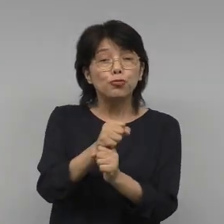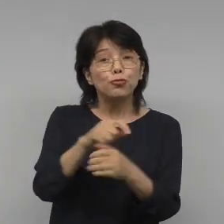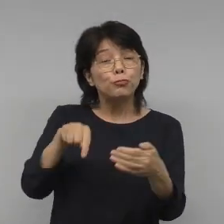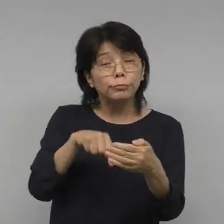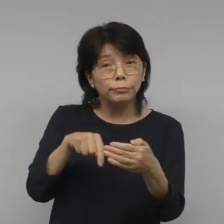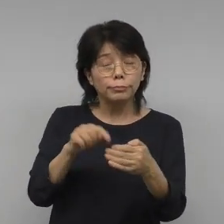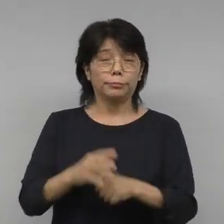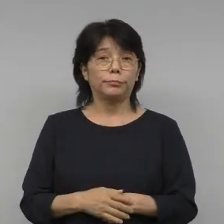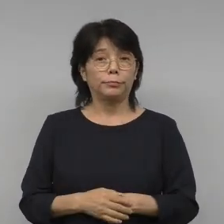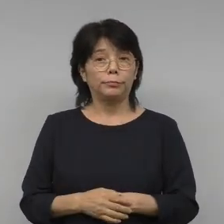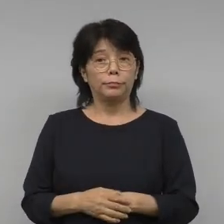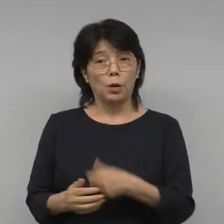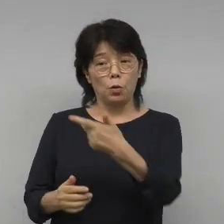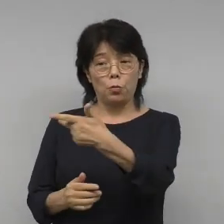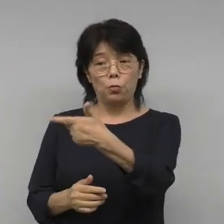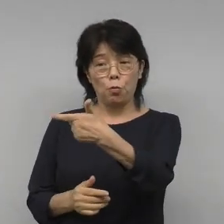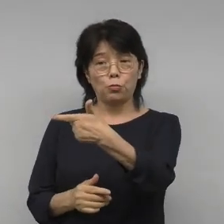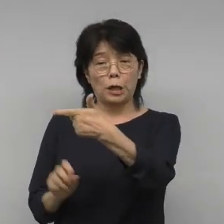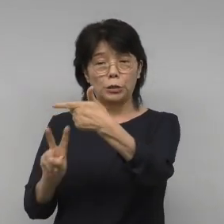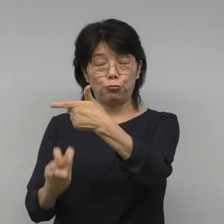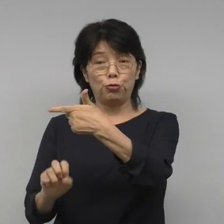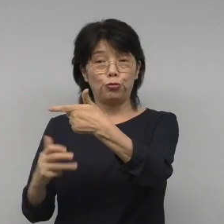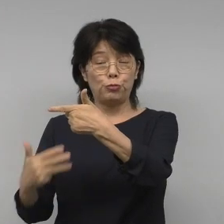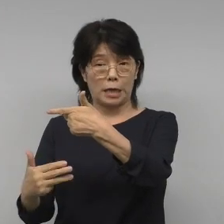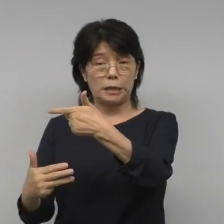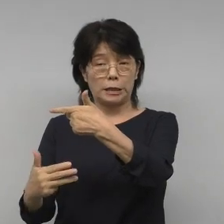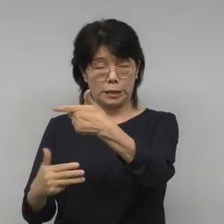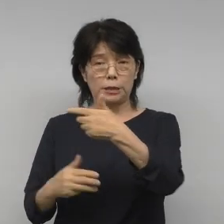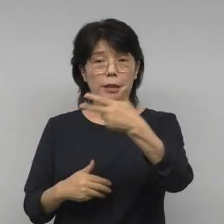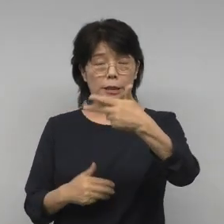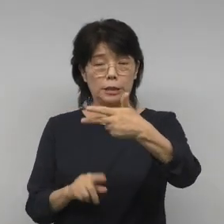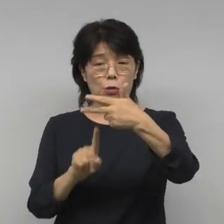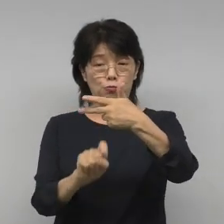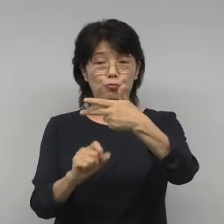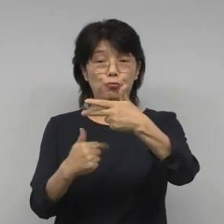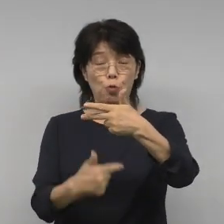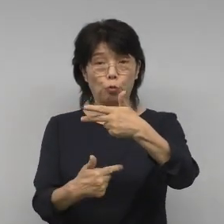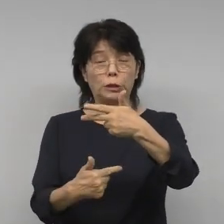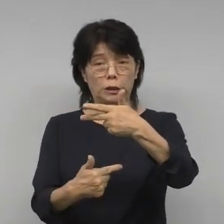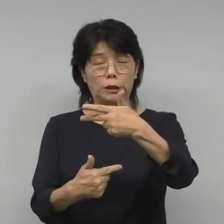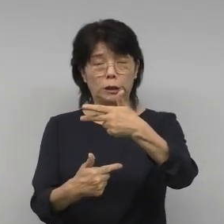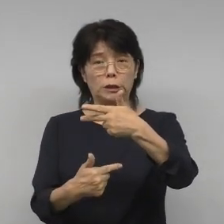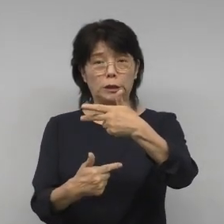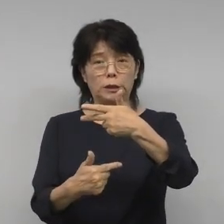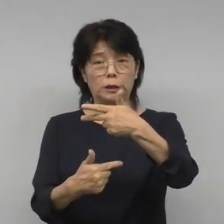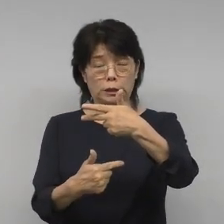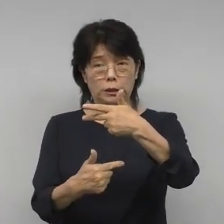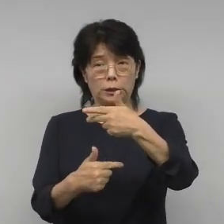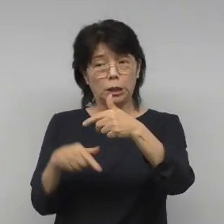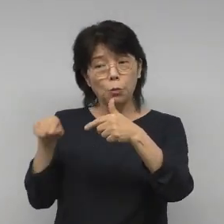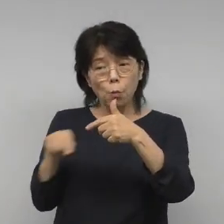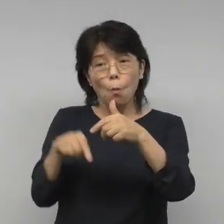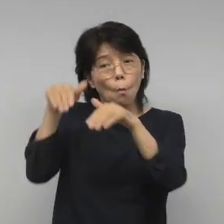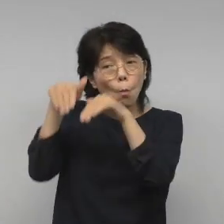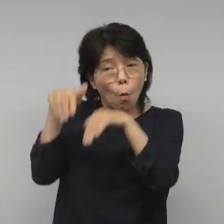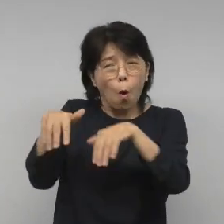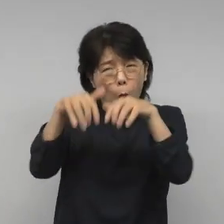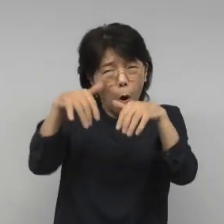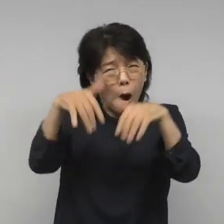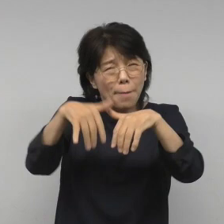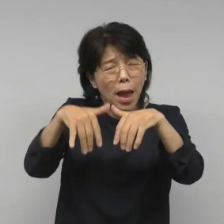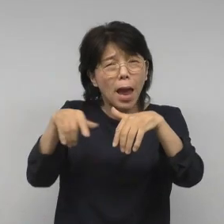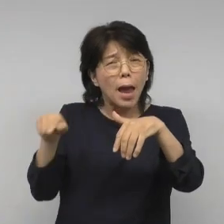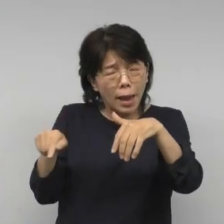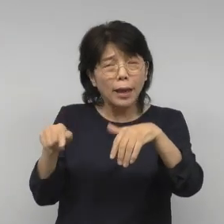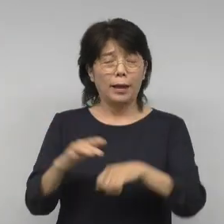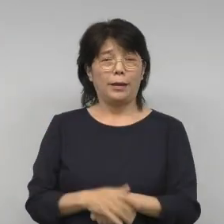が、6月28日とそれから7月16日のどちらも大雨ですけれども、そ